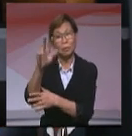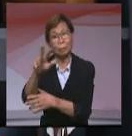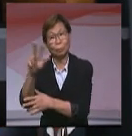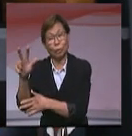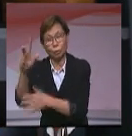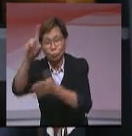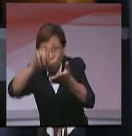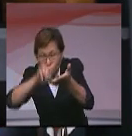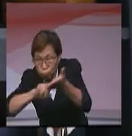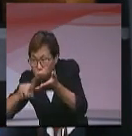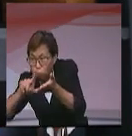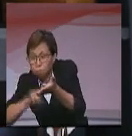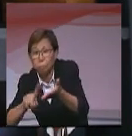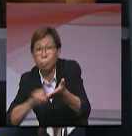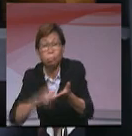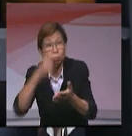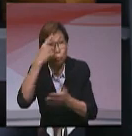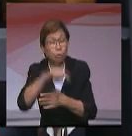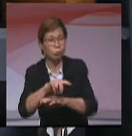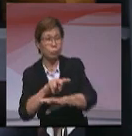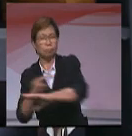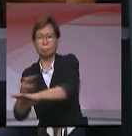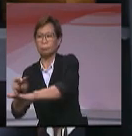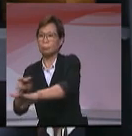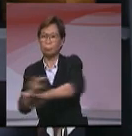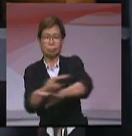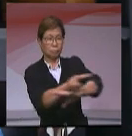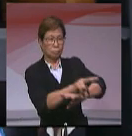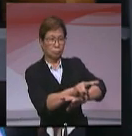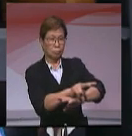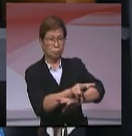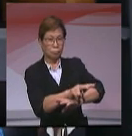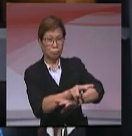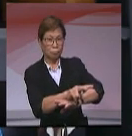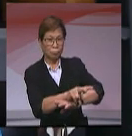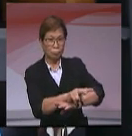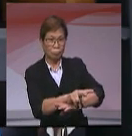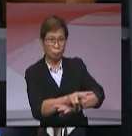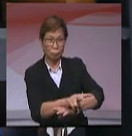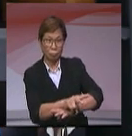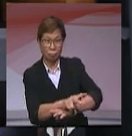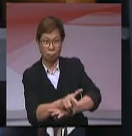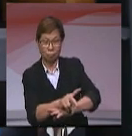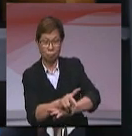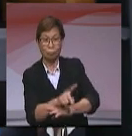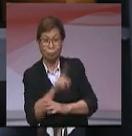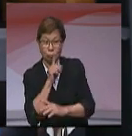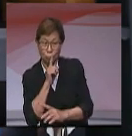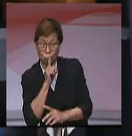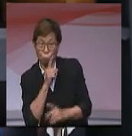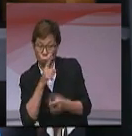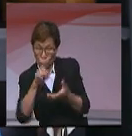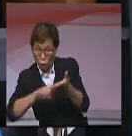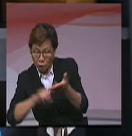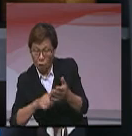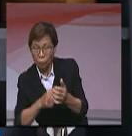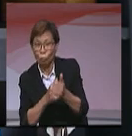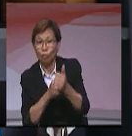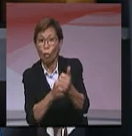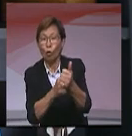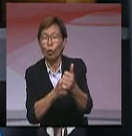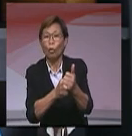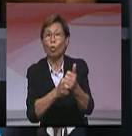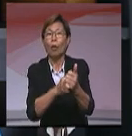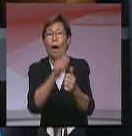49,933 pemeriksaan bagi memantau dan menguatkuasakan pematuhan SOP PKPP.